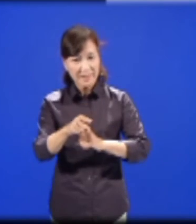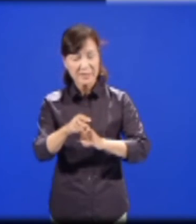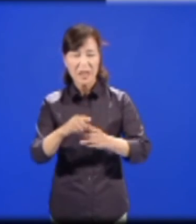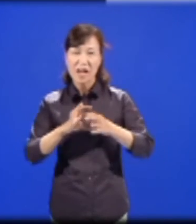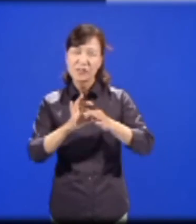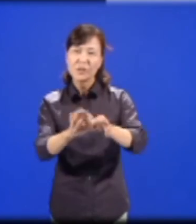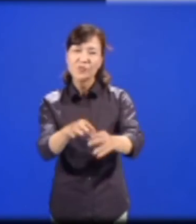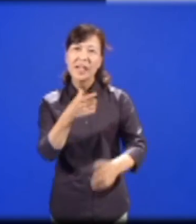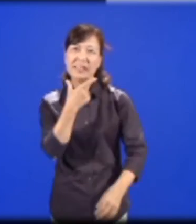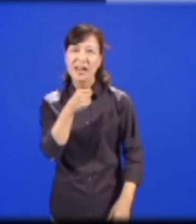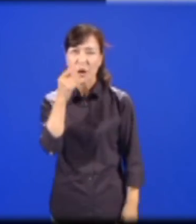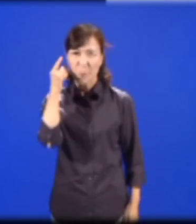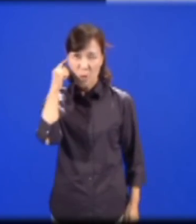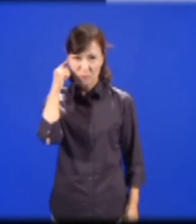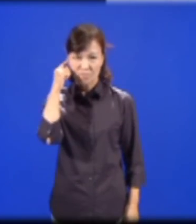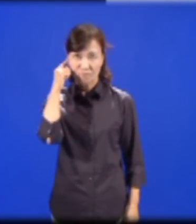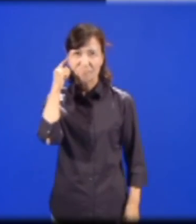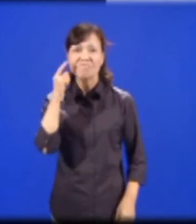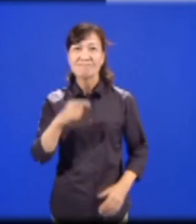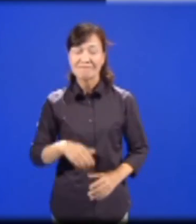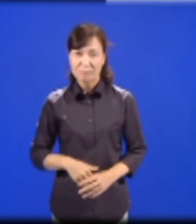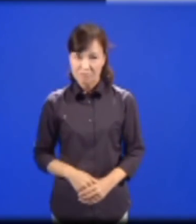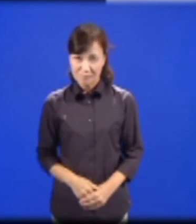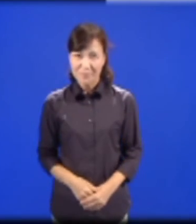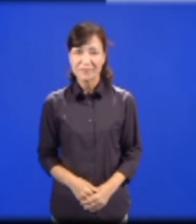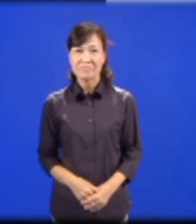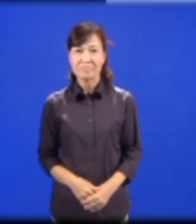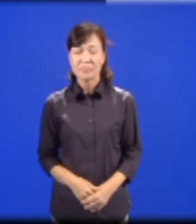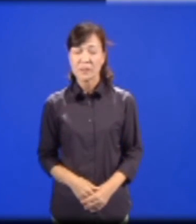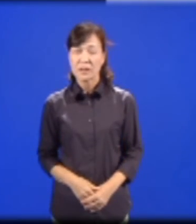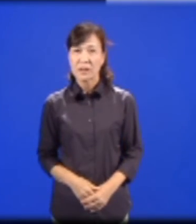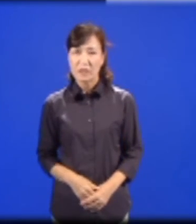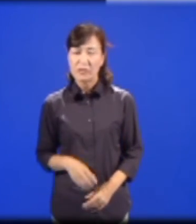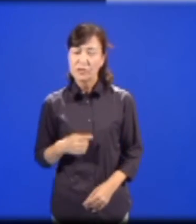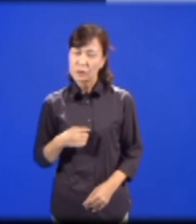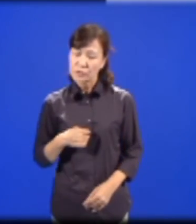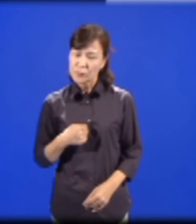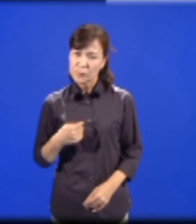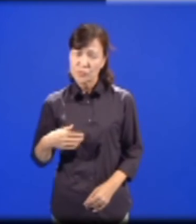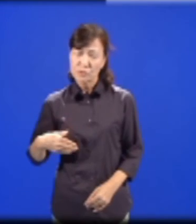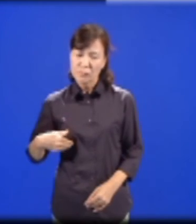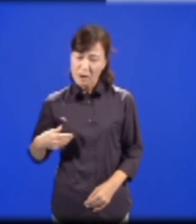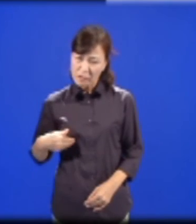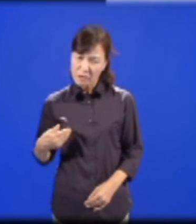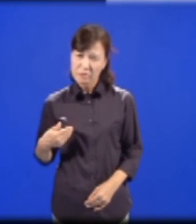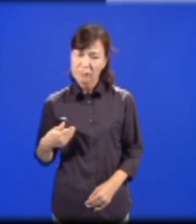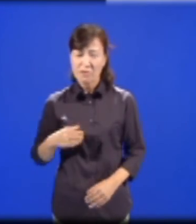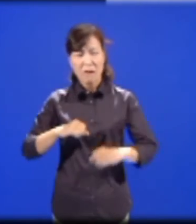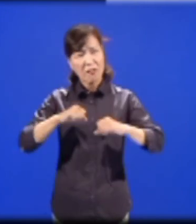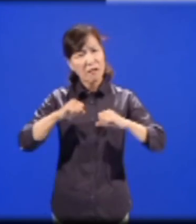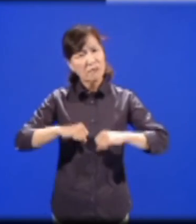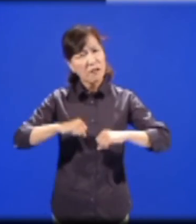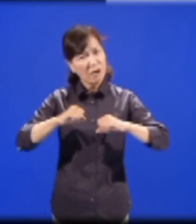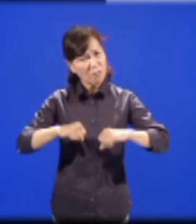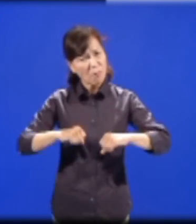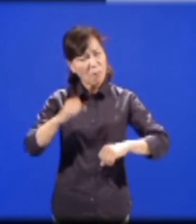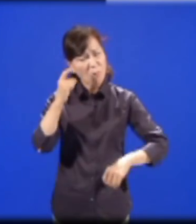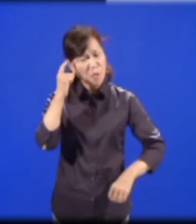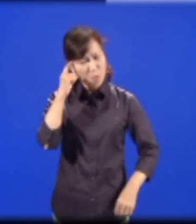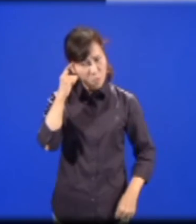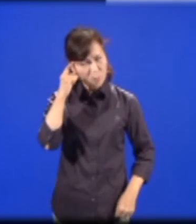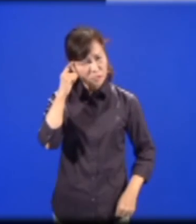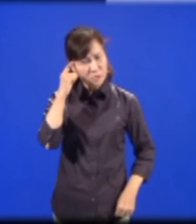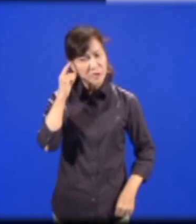のは感じてます。いろんな意味でね、やっぱりわからない部分、今まで自分で感じてる以外のところ